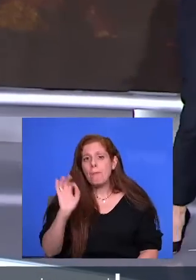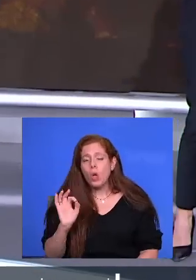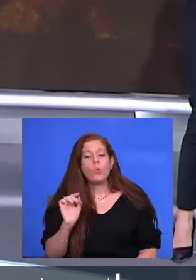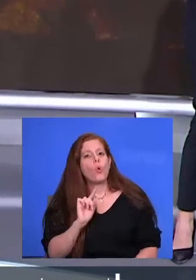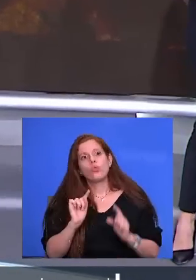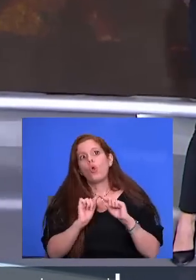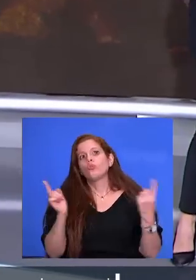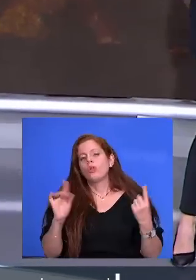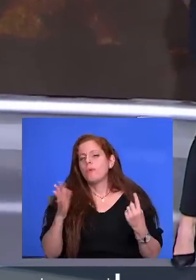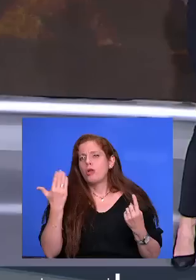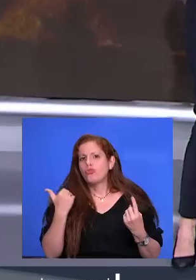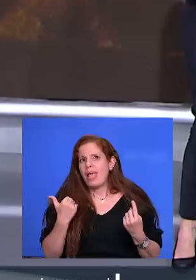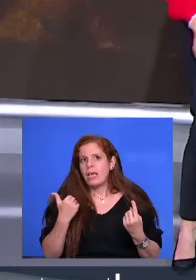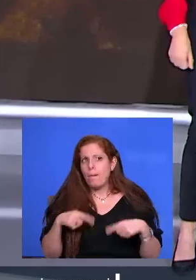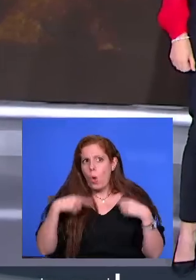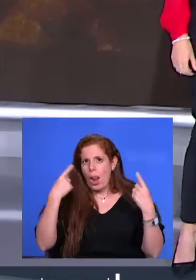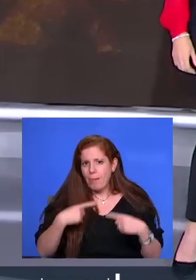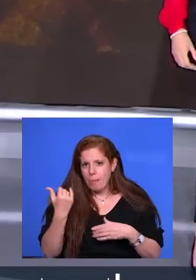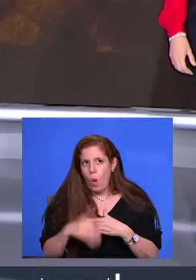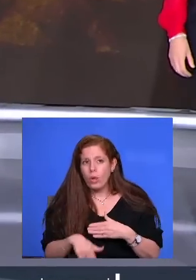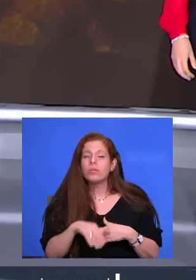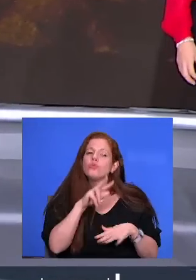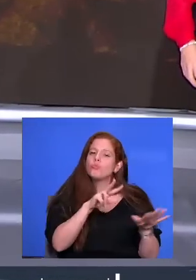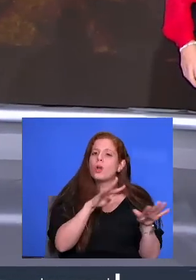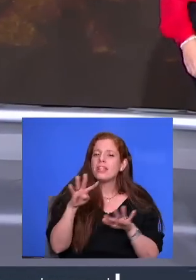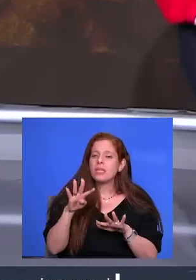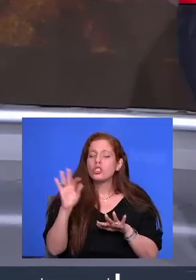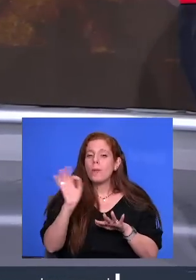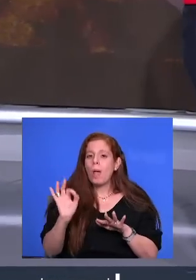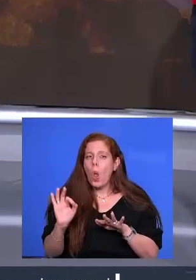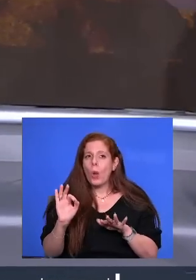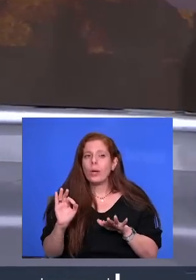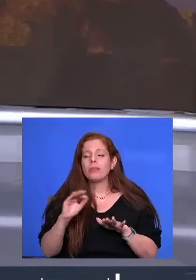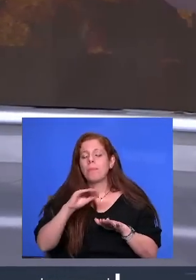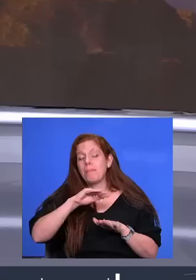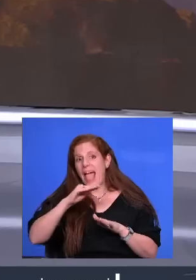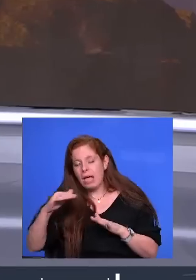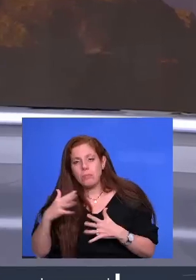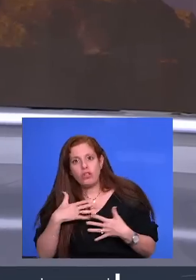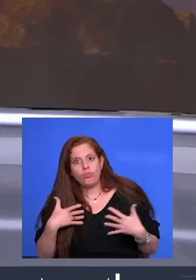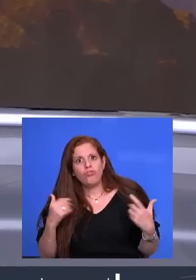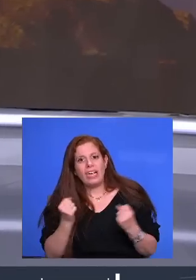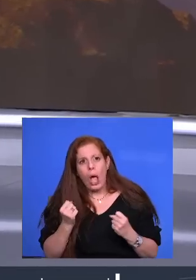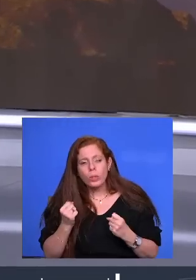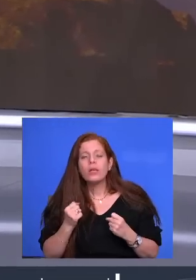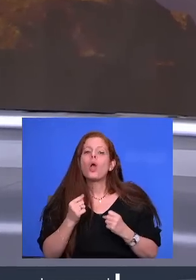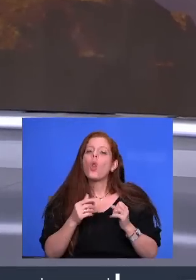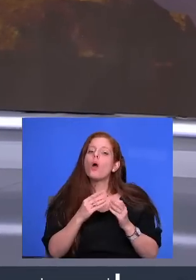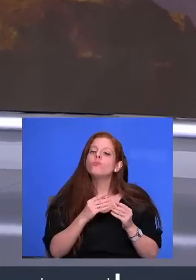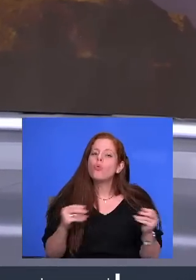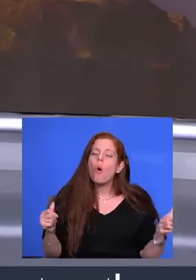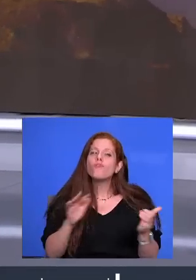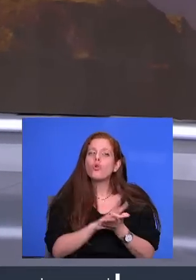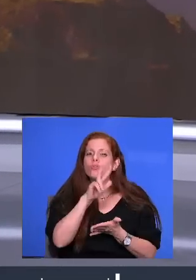ממה שהיה לנו בכל הימים האחרונים. 8-9 מעלות בערים עם הרוחות המזרחיות מרגישים שקר יותר. לאורך מישור החוף